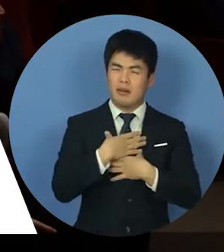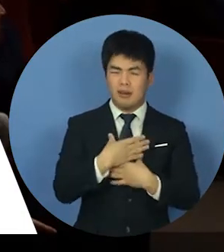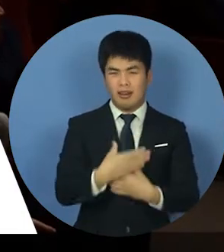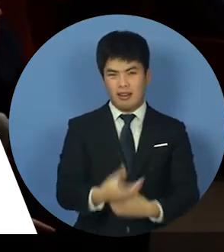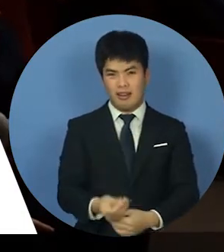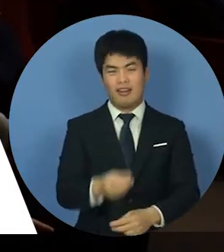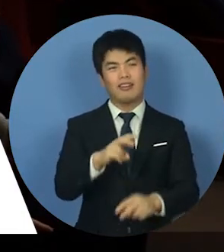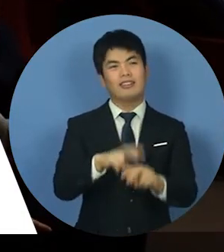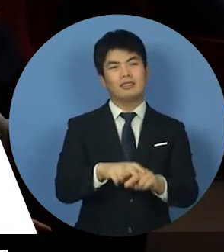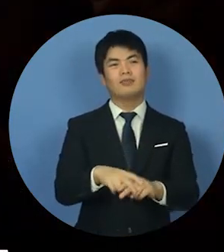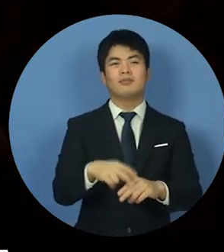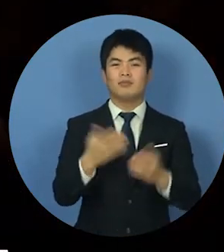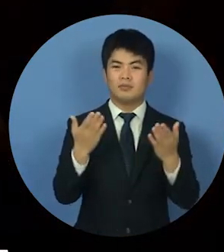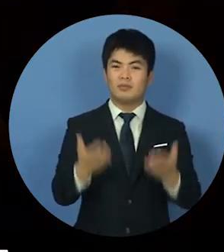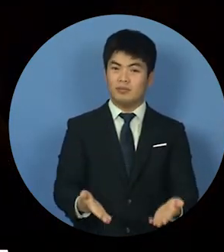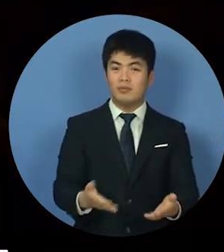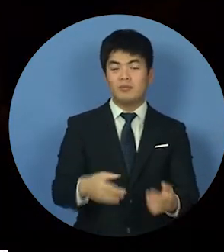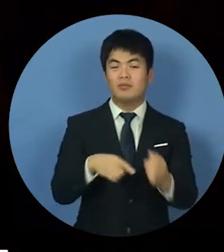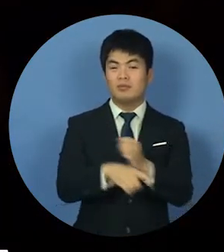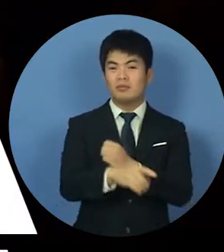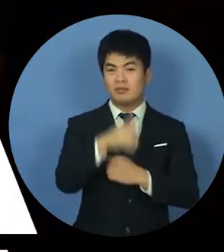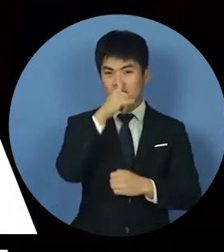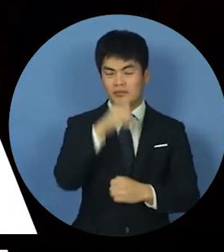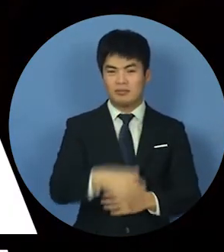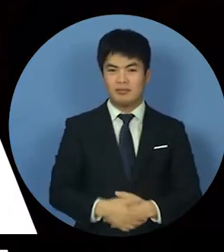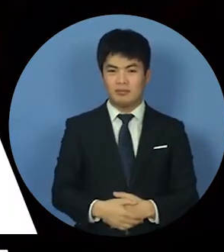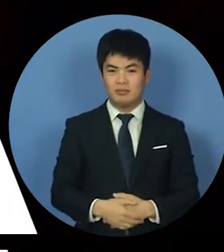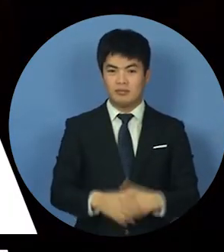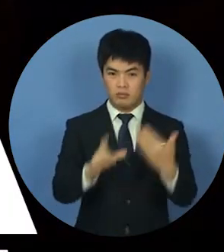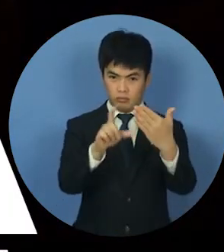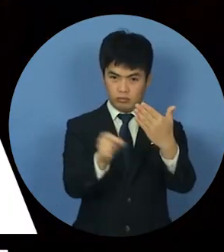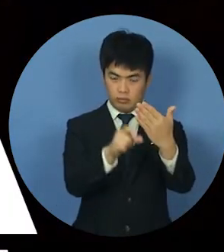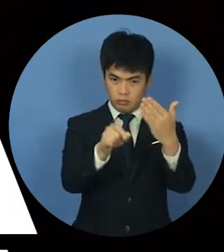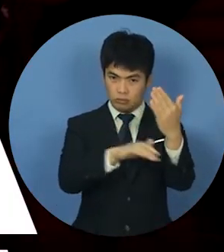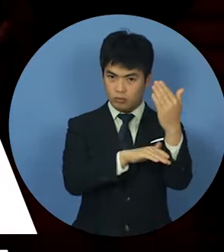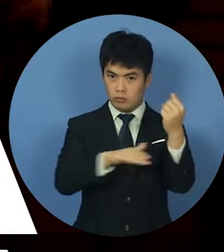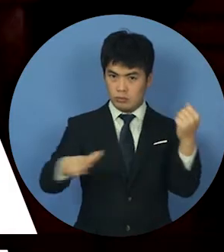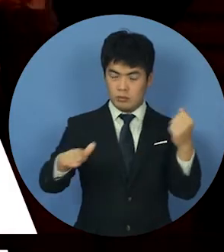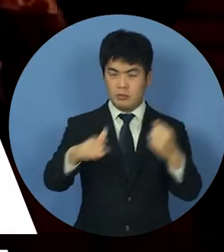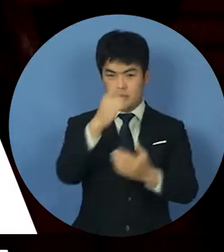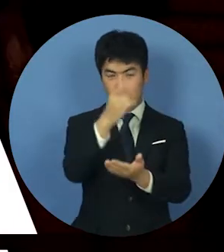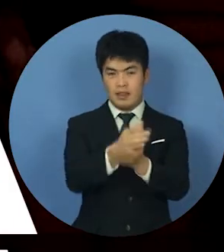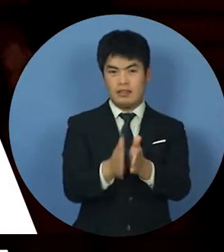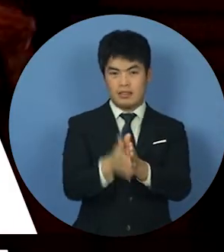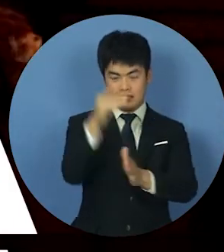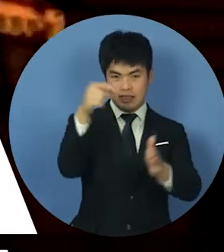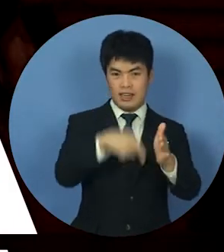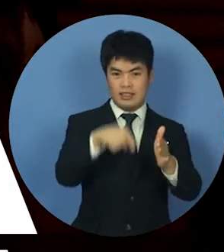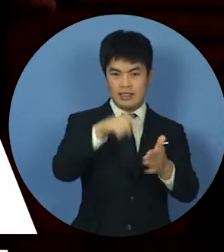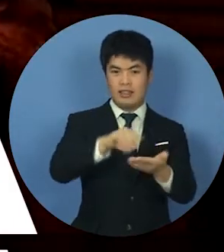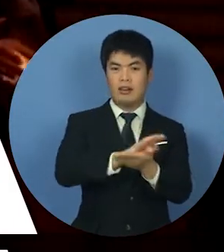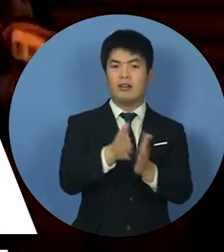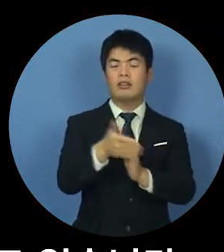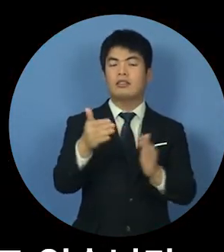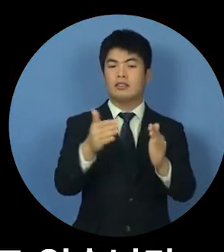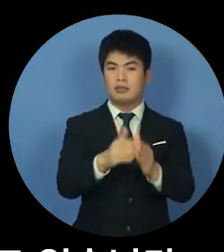했습니다. 한편 2017년 9월 기준에 따르면 천안시 어린이집 수는 총